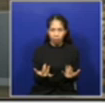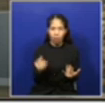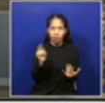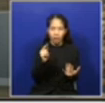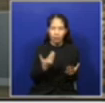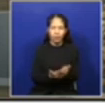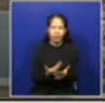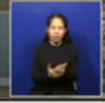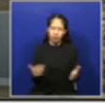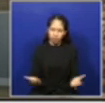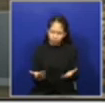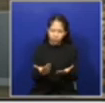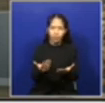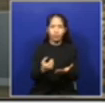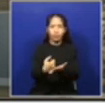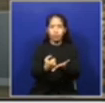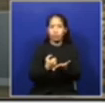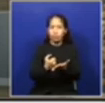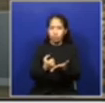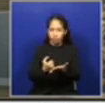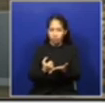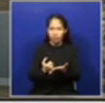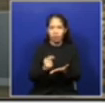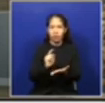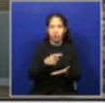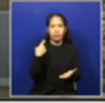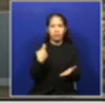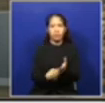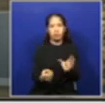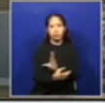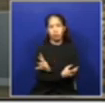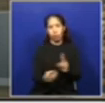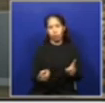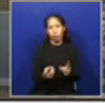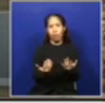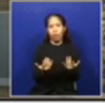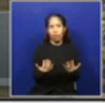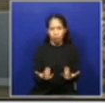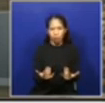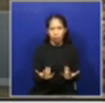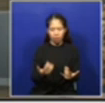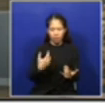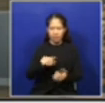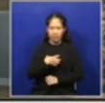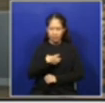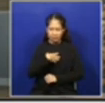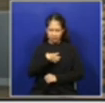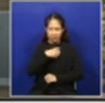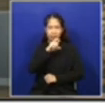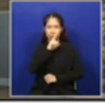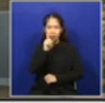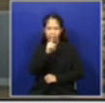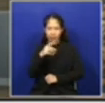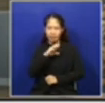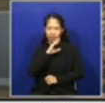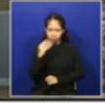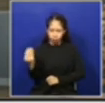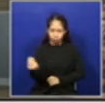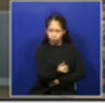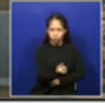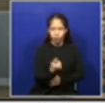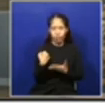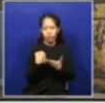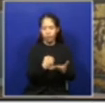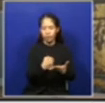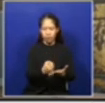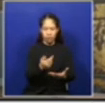และการเยียวยาจากภาคประกันสังคมอยู่ครับท่านประธานสามารถเร่งรัดเพื่อให้เกิดการเยียวยาทั้งผู้ประกอบ